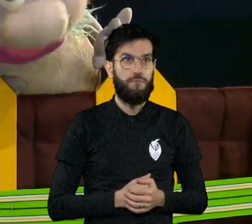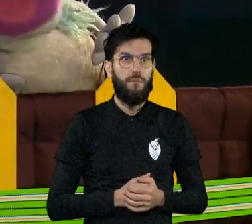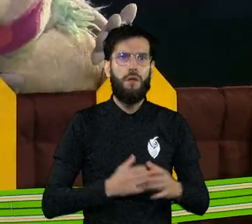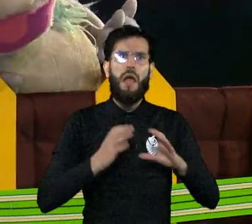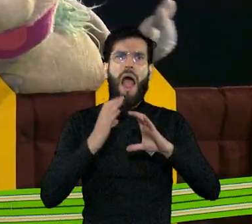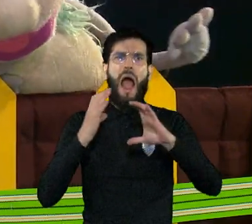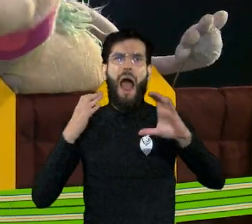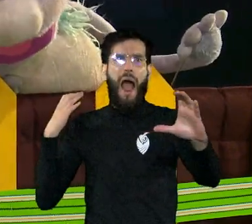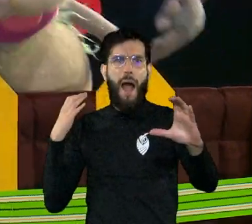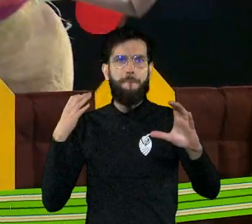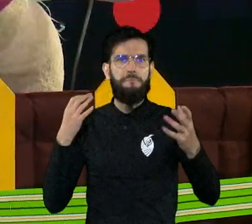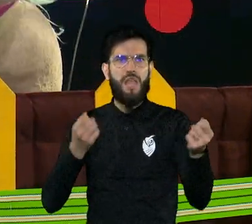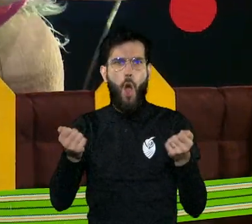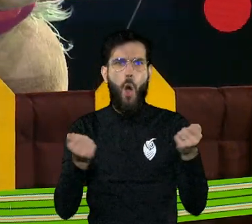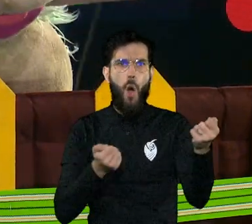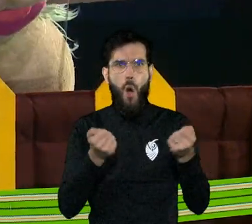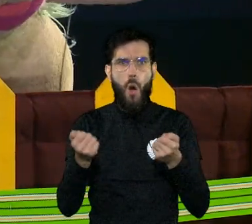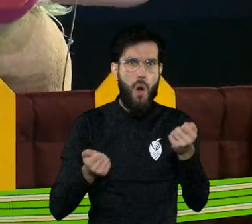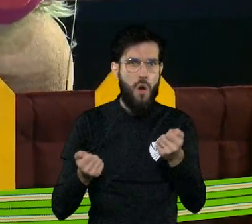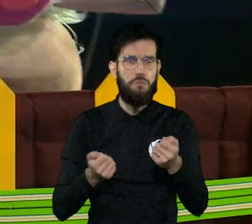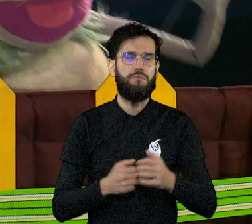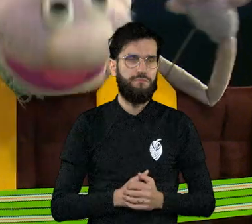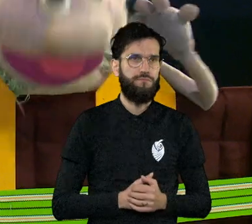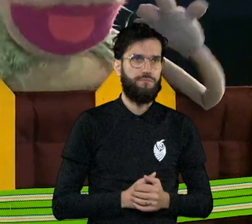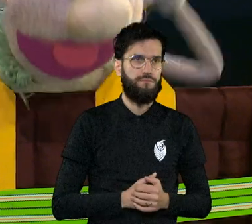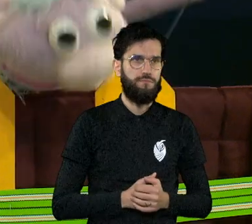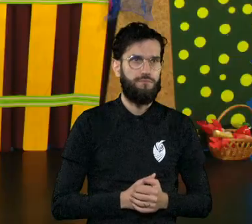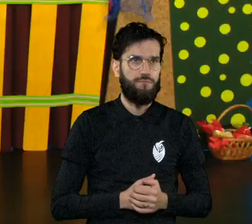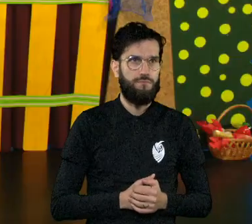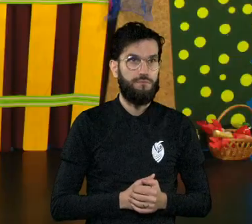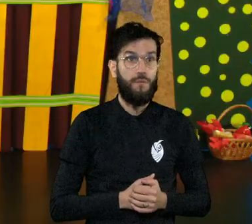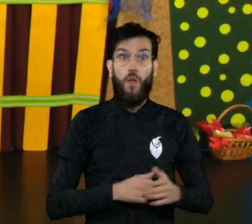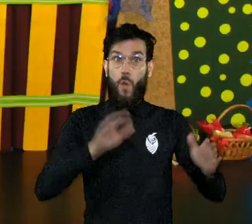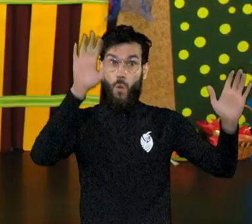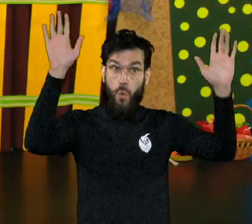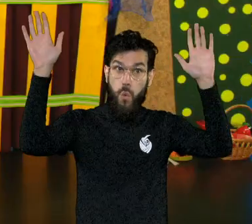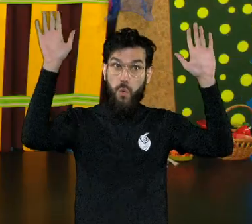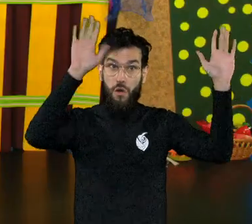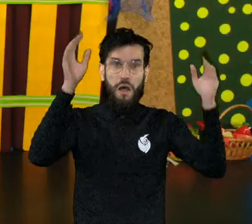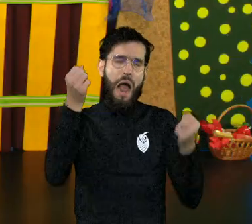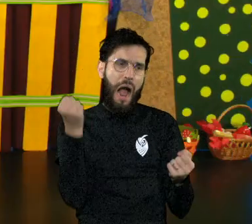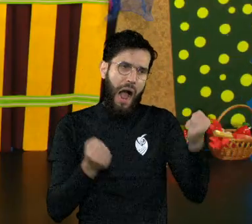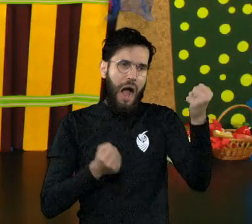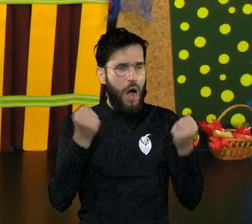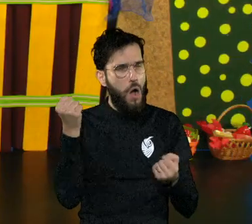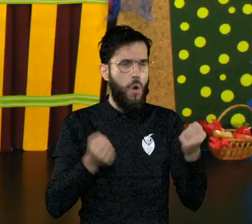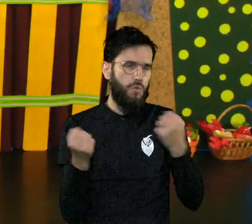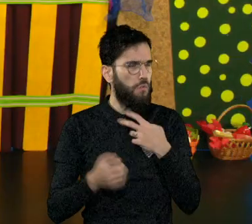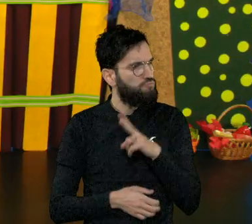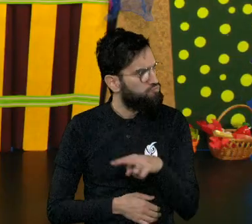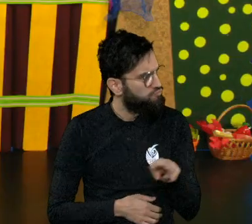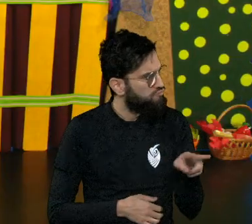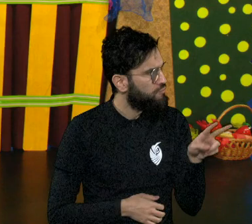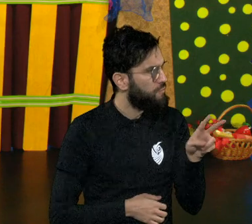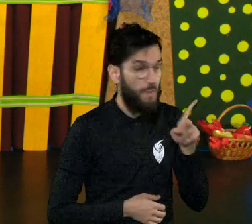Kamión odvezie aj babkin dom. Ruky hore, idú auta, naši veľkí